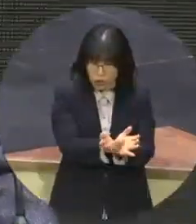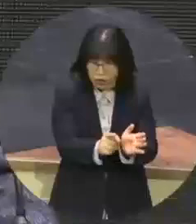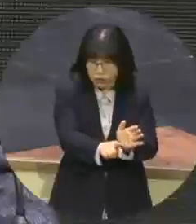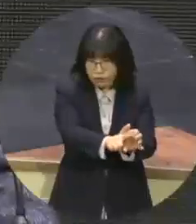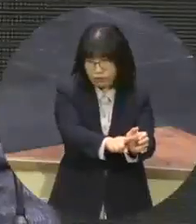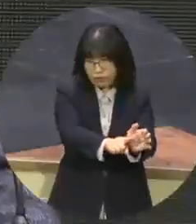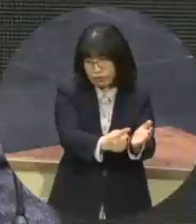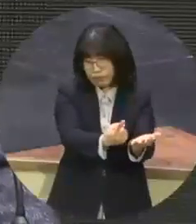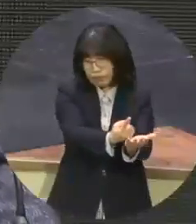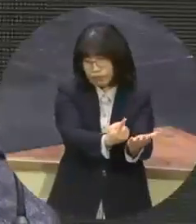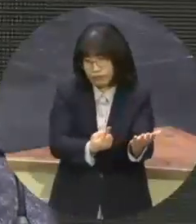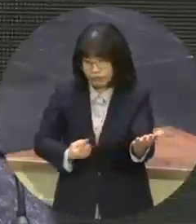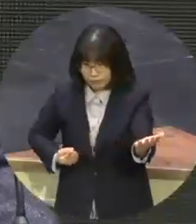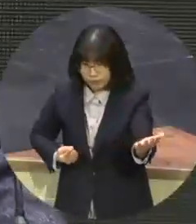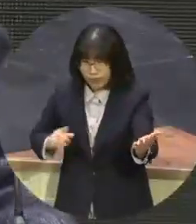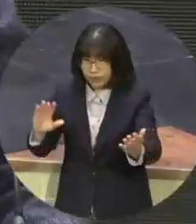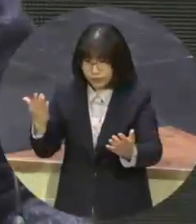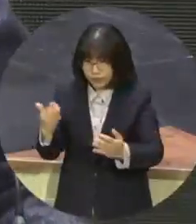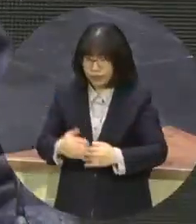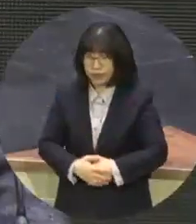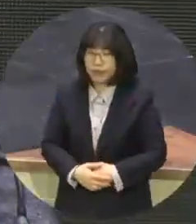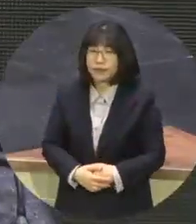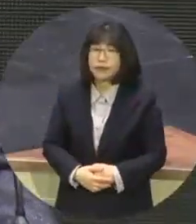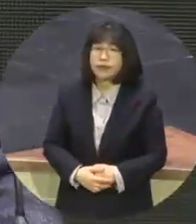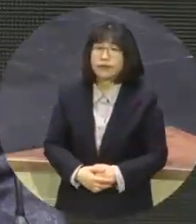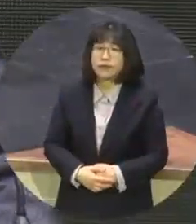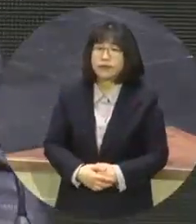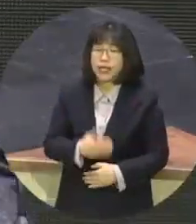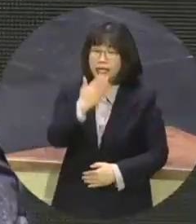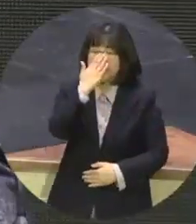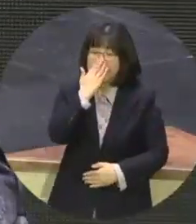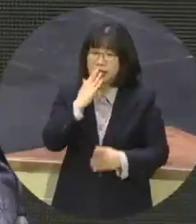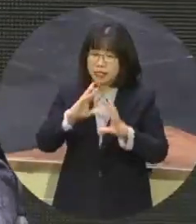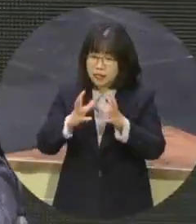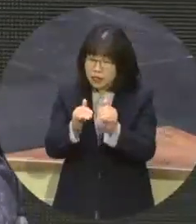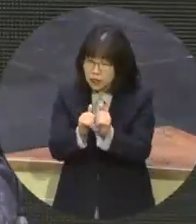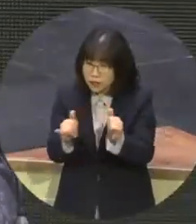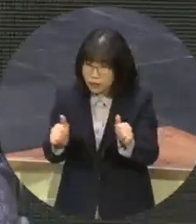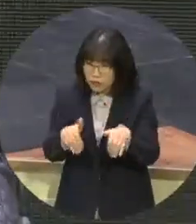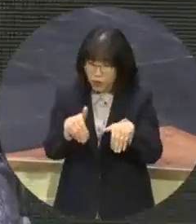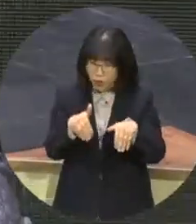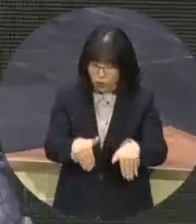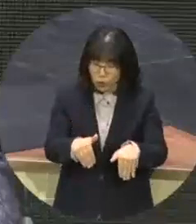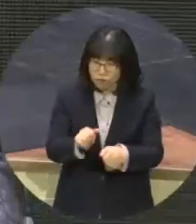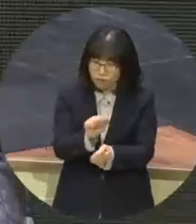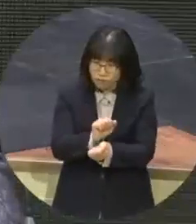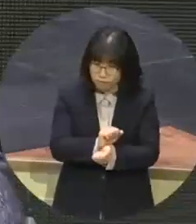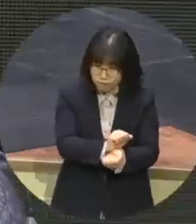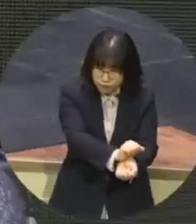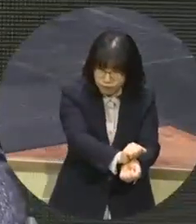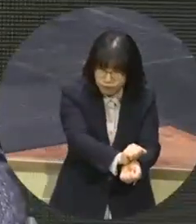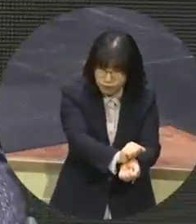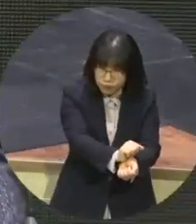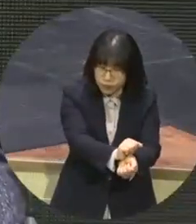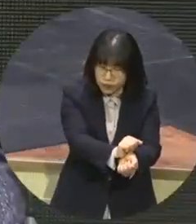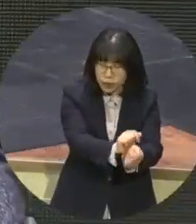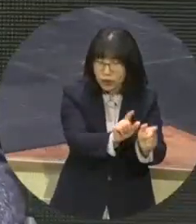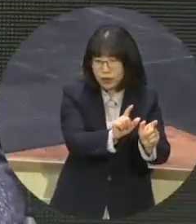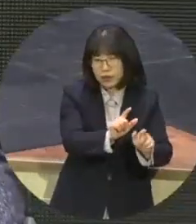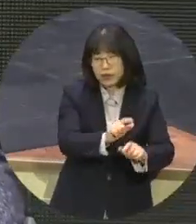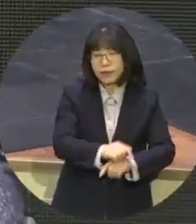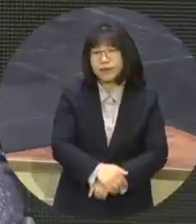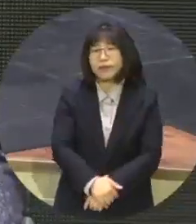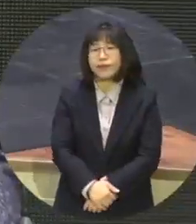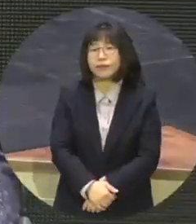거예요. 이스라엘 백성들이 노예가 되고 포로가 되고 속국이 되는 삶을